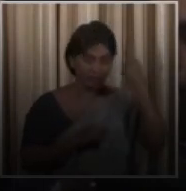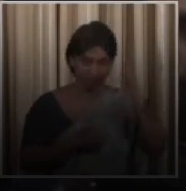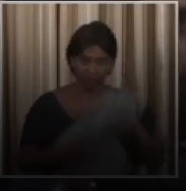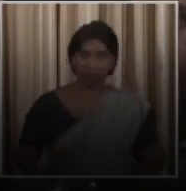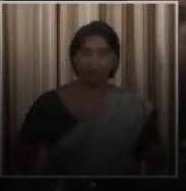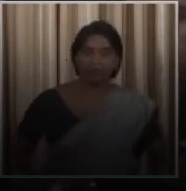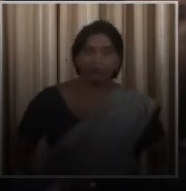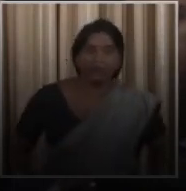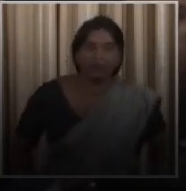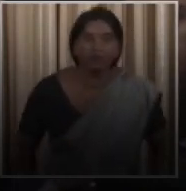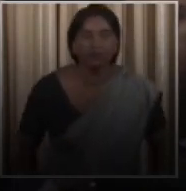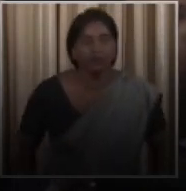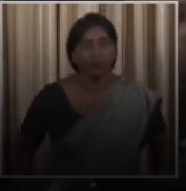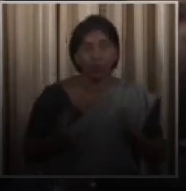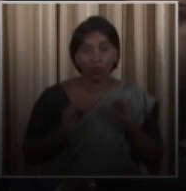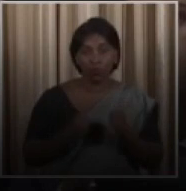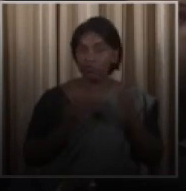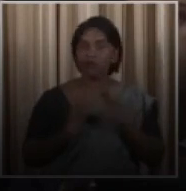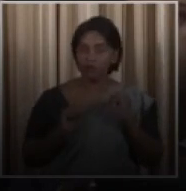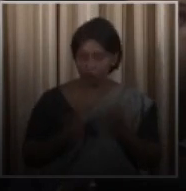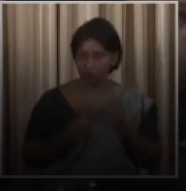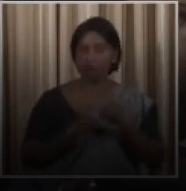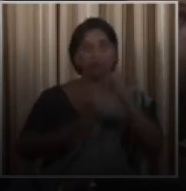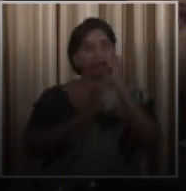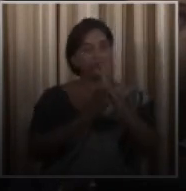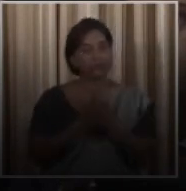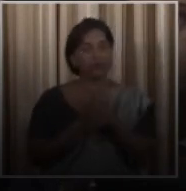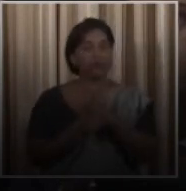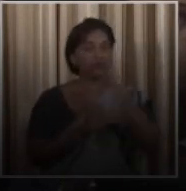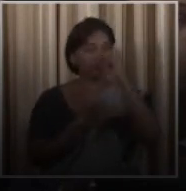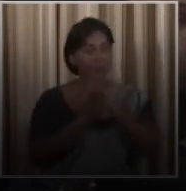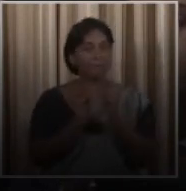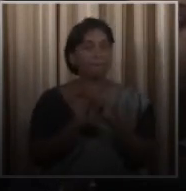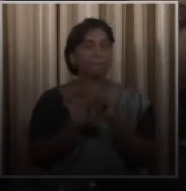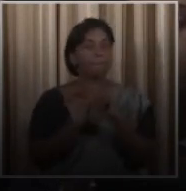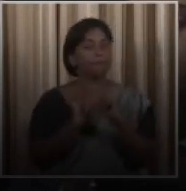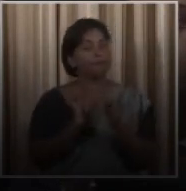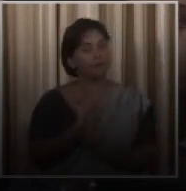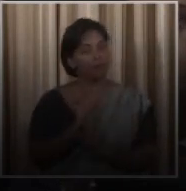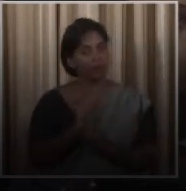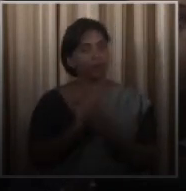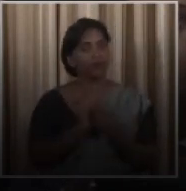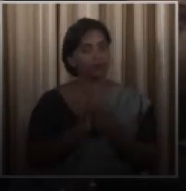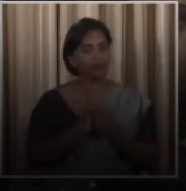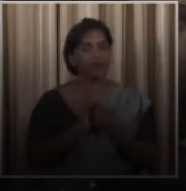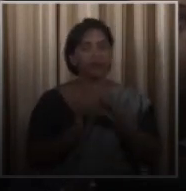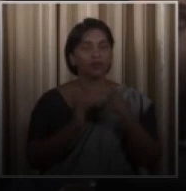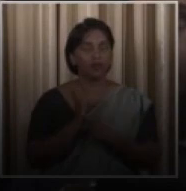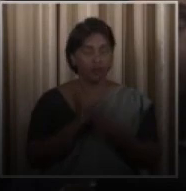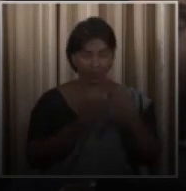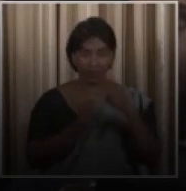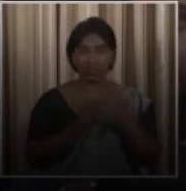මැතිණිය උත්සාහ නොගත්තා නෙවෙයි එතුමිය විවස්ථා ආණ්ඩු ක්‍රම විවස්ථා ගැටුම්පතක් ගරු මහාචාර්ය ජී.එල්.